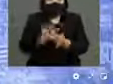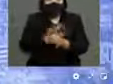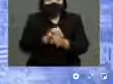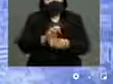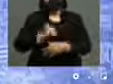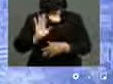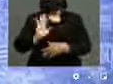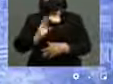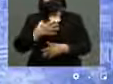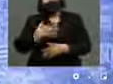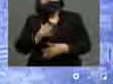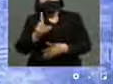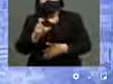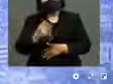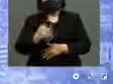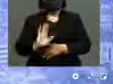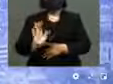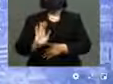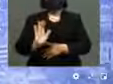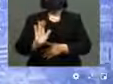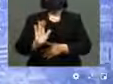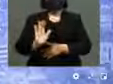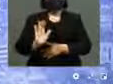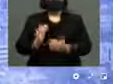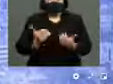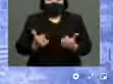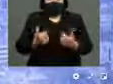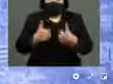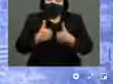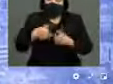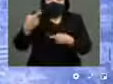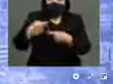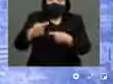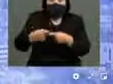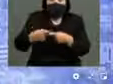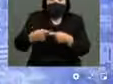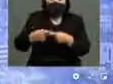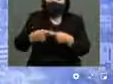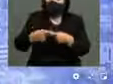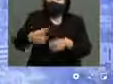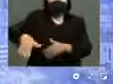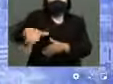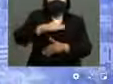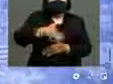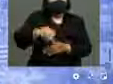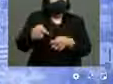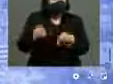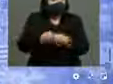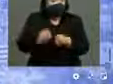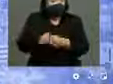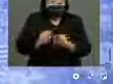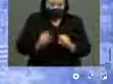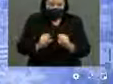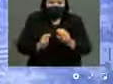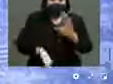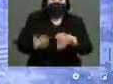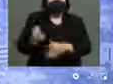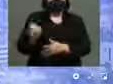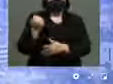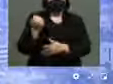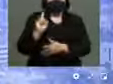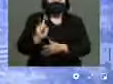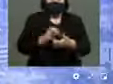ที่เรารักนะครับณตอนนี้เป็นความยากลำบากของพวกเรากันทุกๆคนเราจะผ่านไปได้ด้วยความร่วมไม้ร่ว